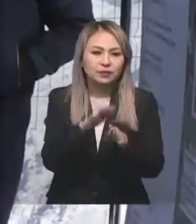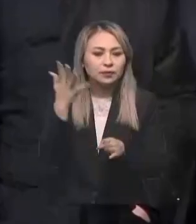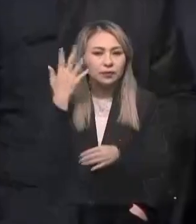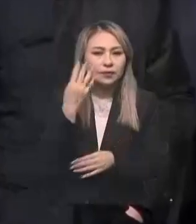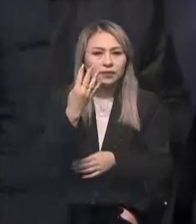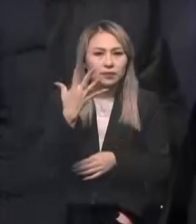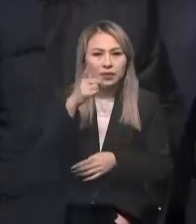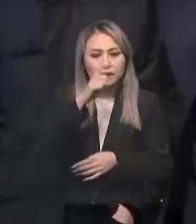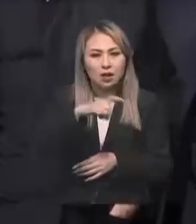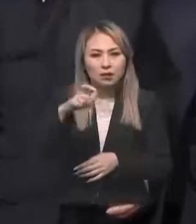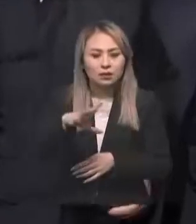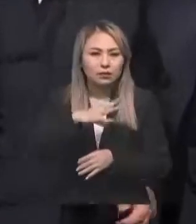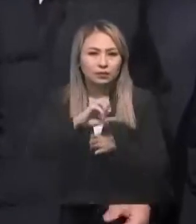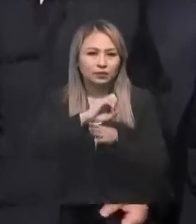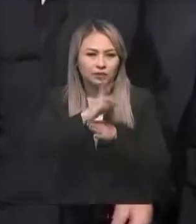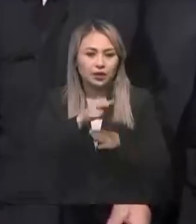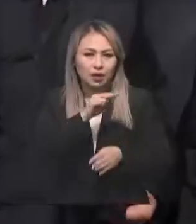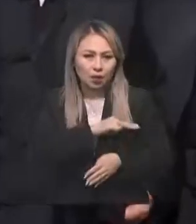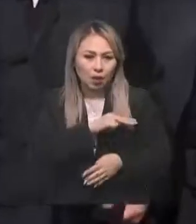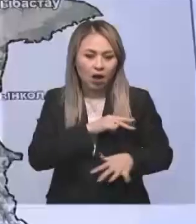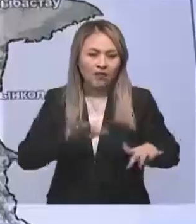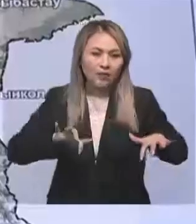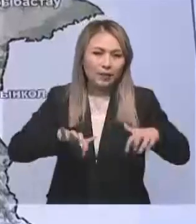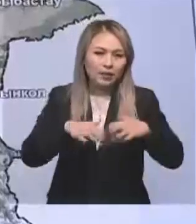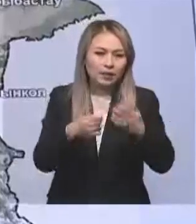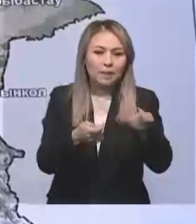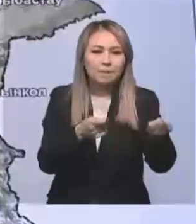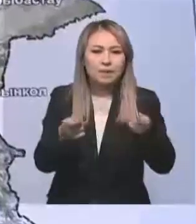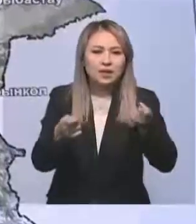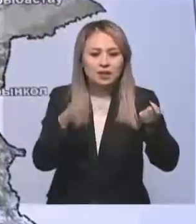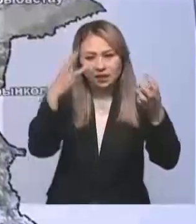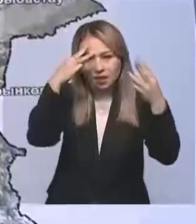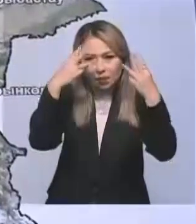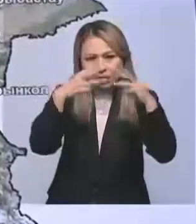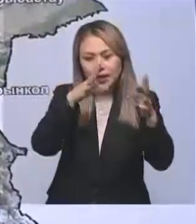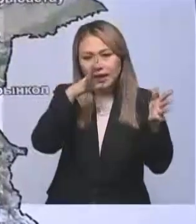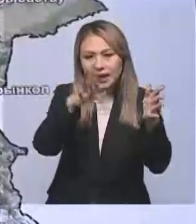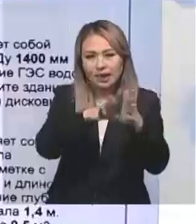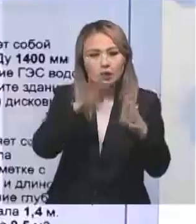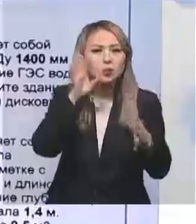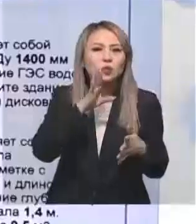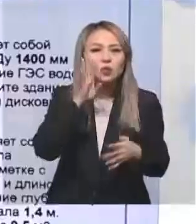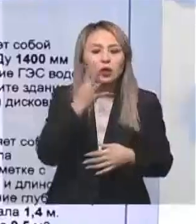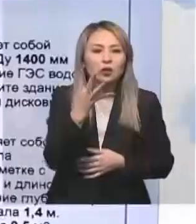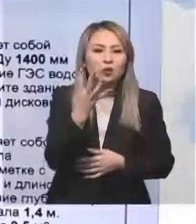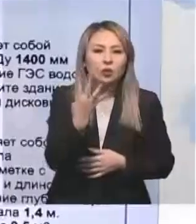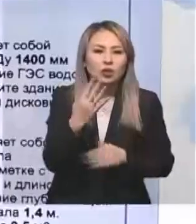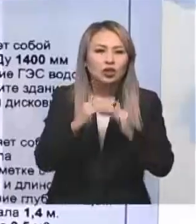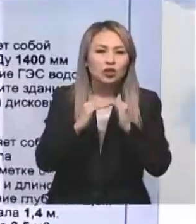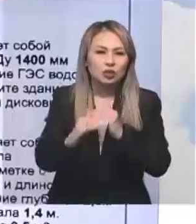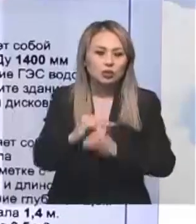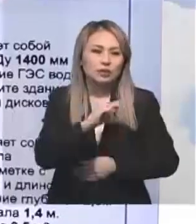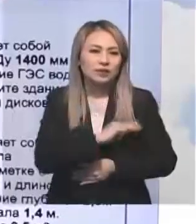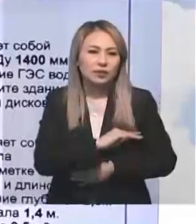45 адам жұмыспен қамтамасыз етілсе, енді автоматты түрде басқарылатын заманауи су электр станциясында 4 жергілікті тұрғын